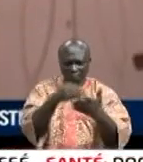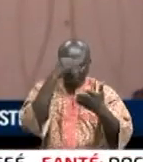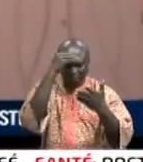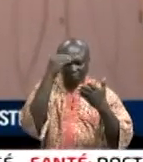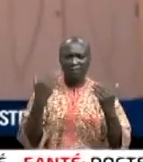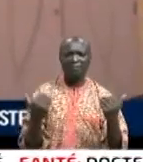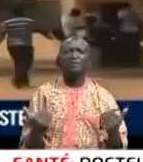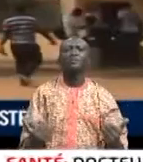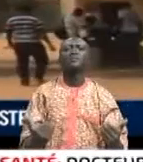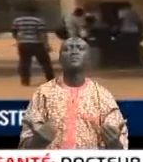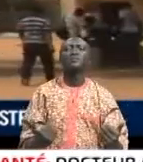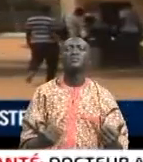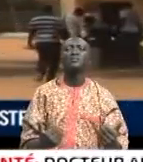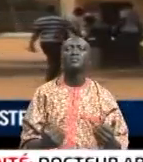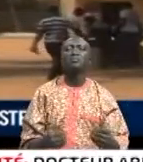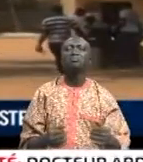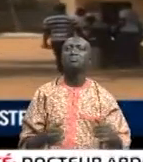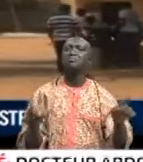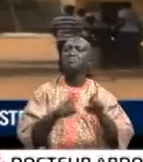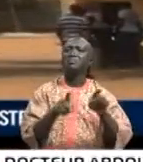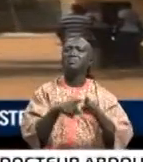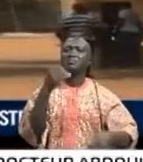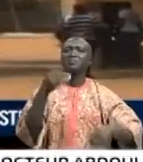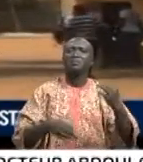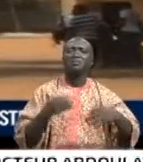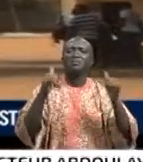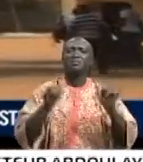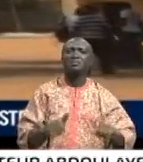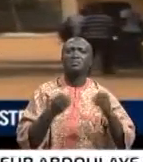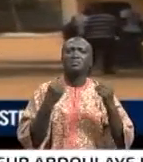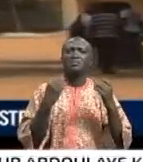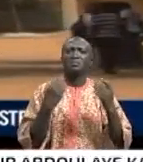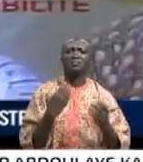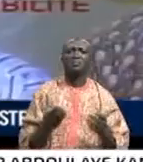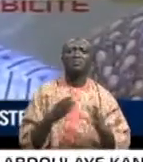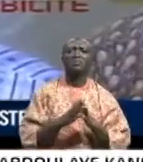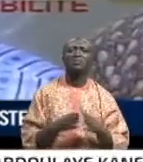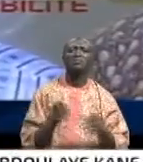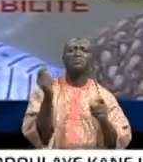reste des choses à améliorer c'est un défi